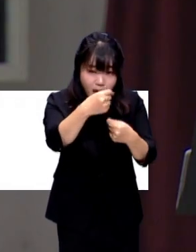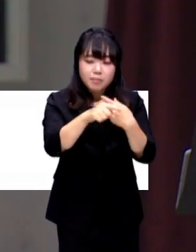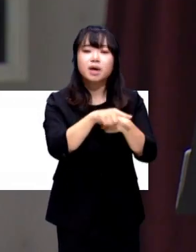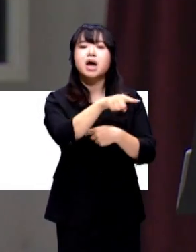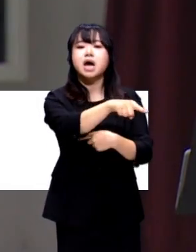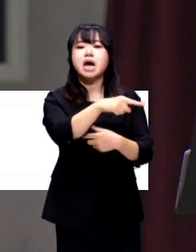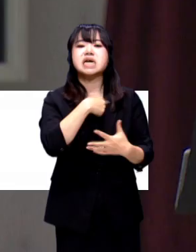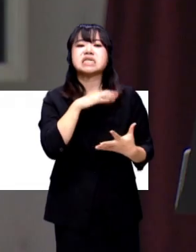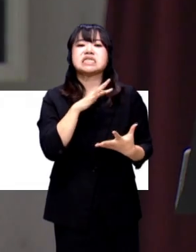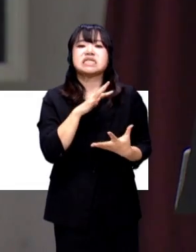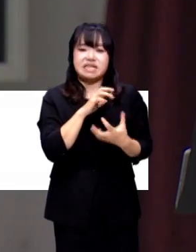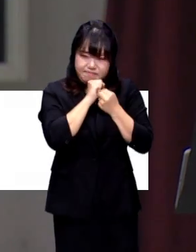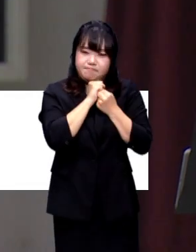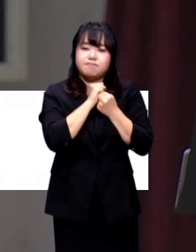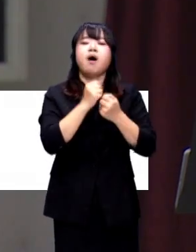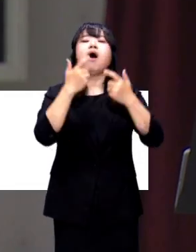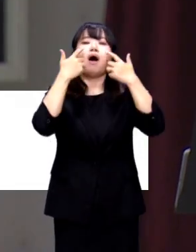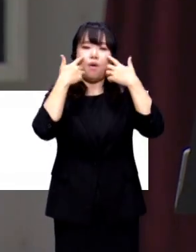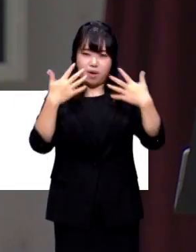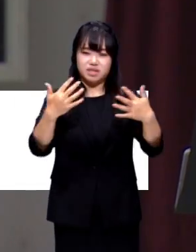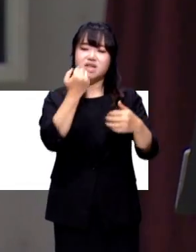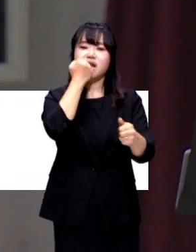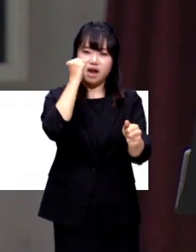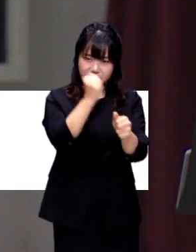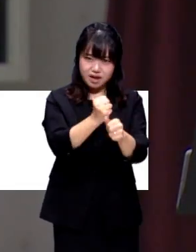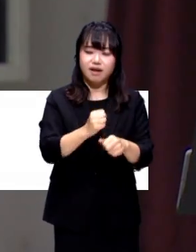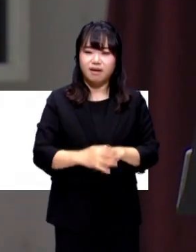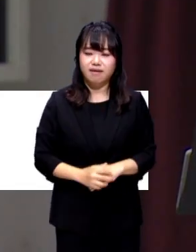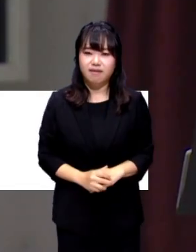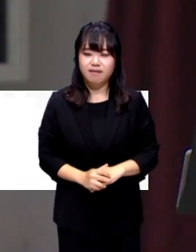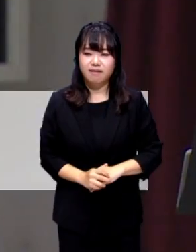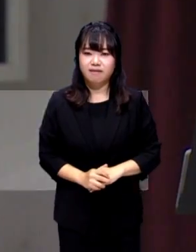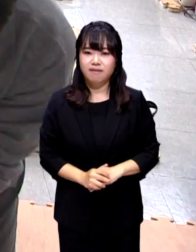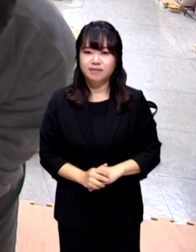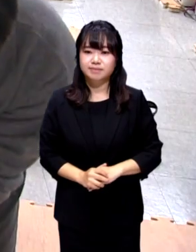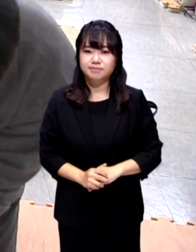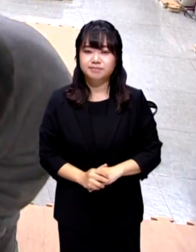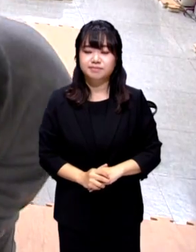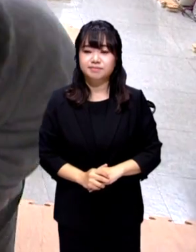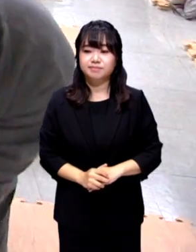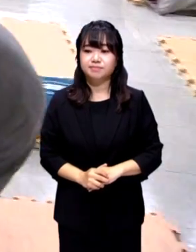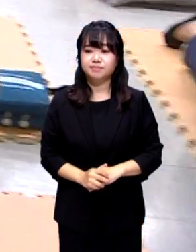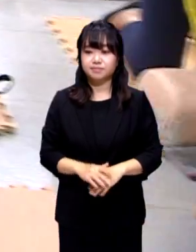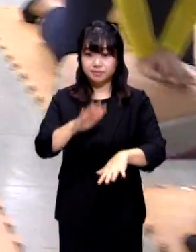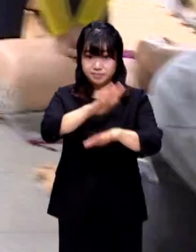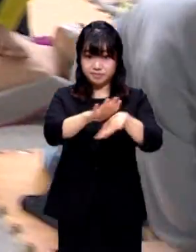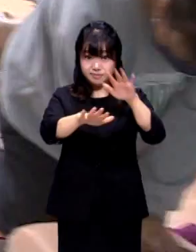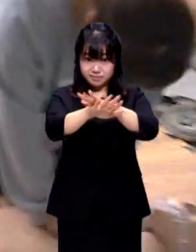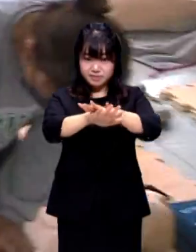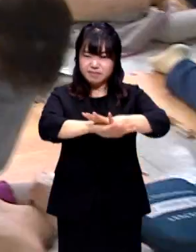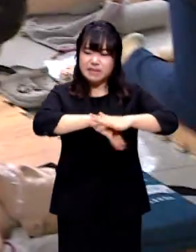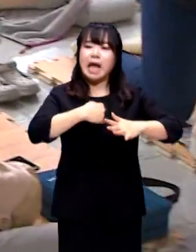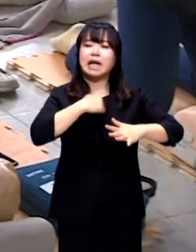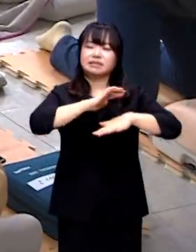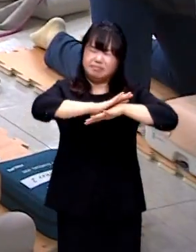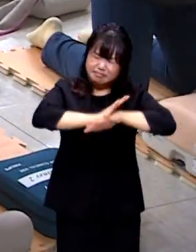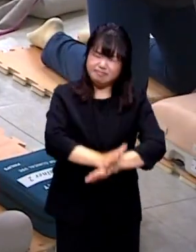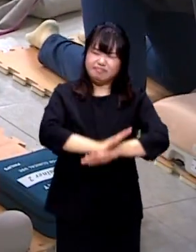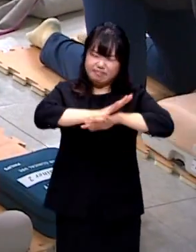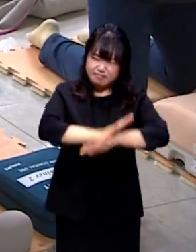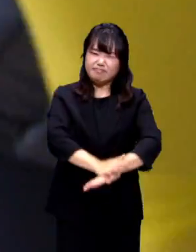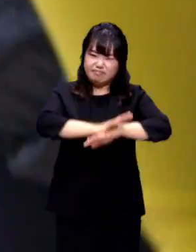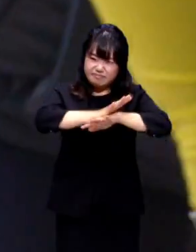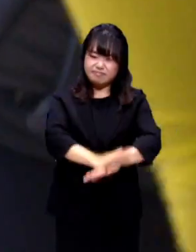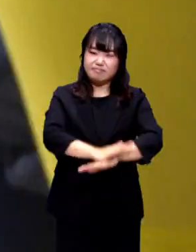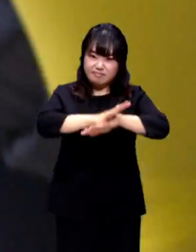사람을 심정지 환자다라고 판단하실 수 있습니다. 두 손을 모아 가슴을 압박하는 실습을